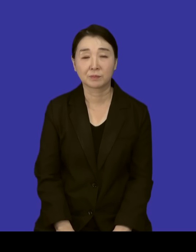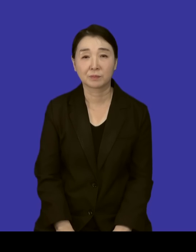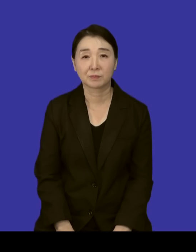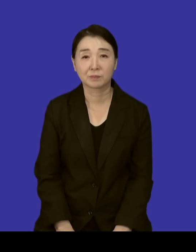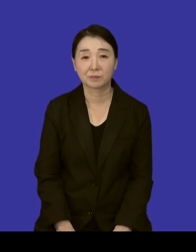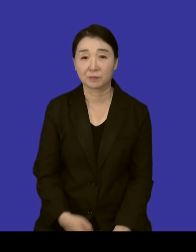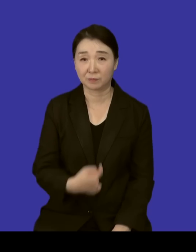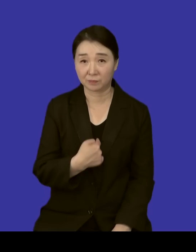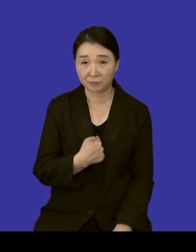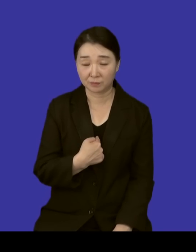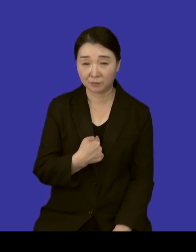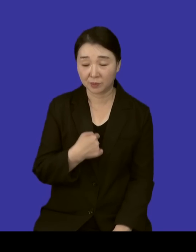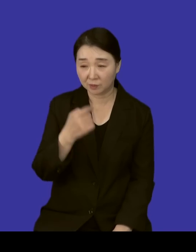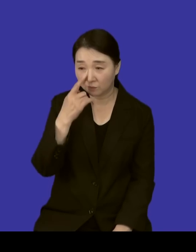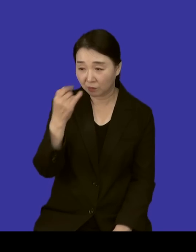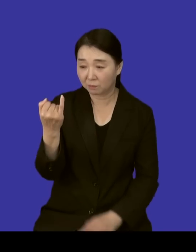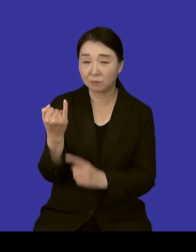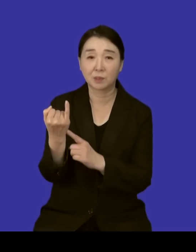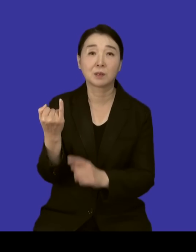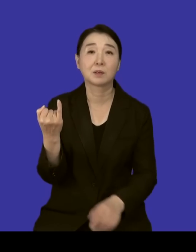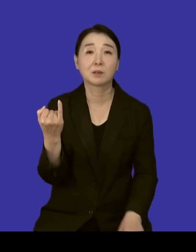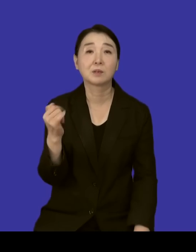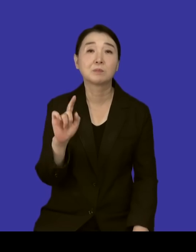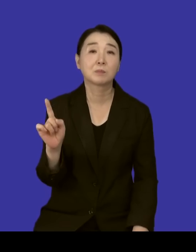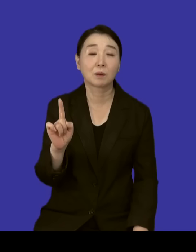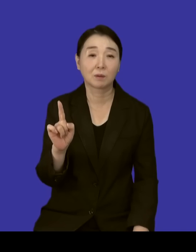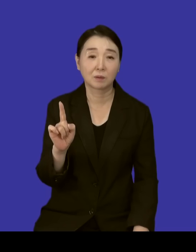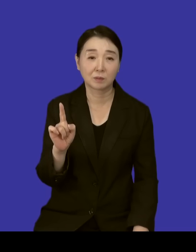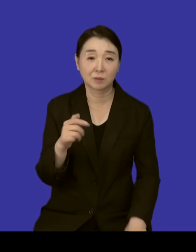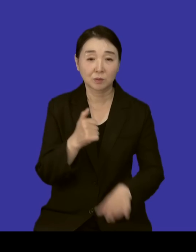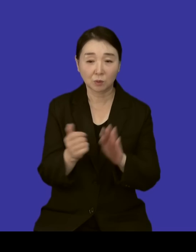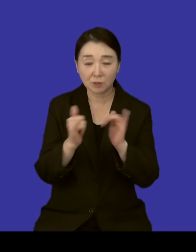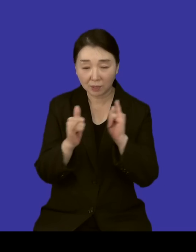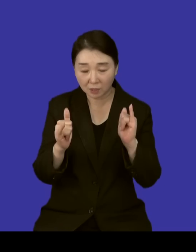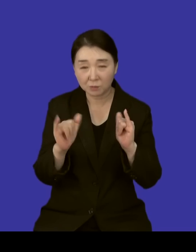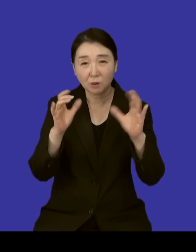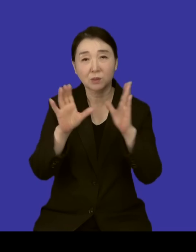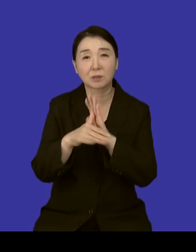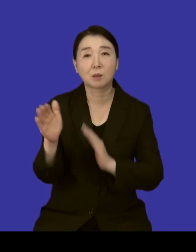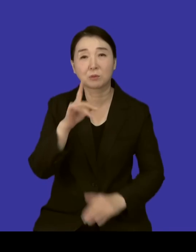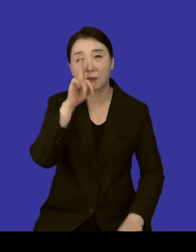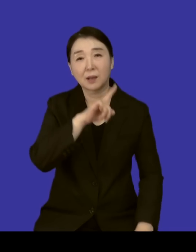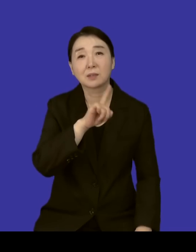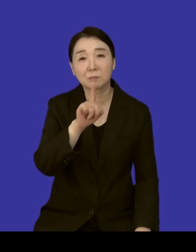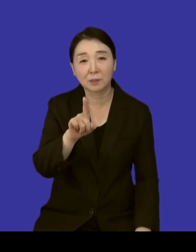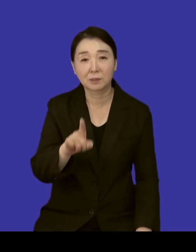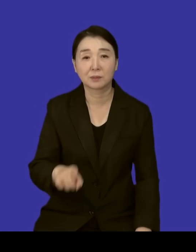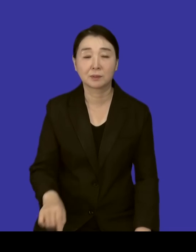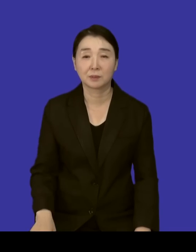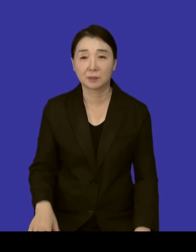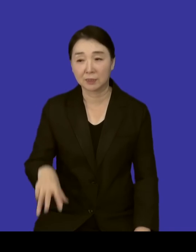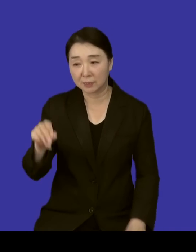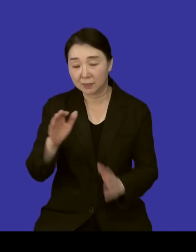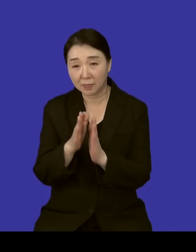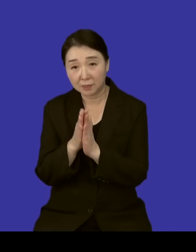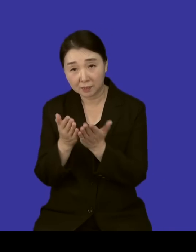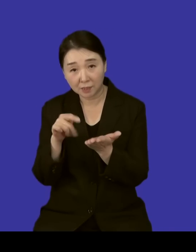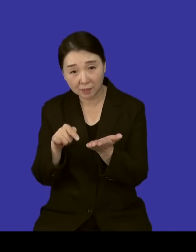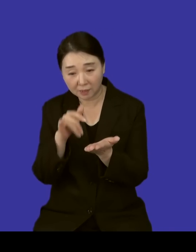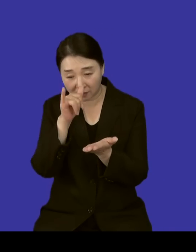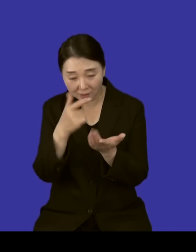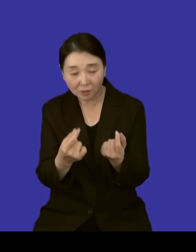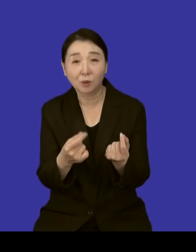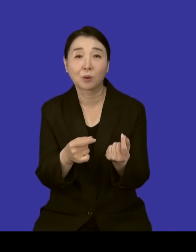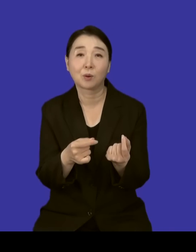그런데 내가 그 엄마를 이렇게 그러니까 사람이 어려서부터 악하다고 그 8장 창세기 있는